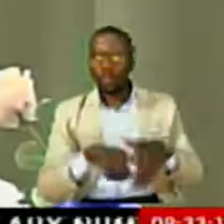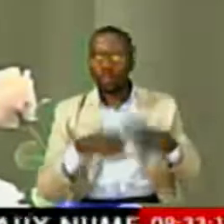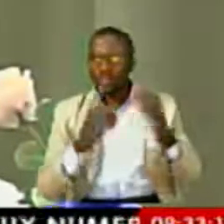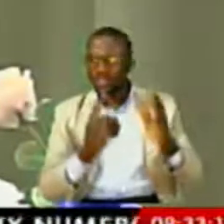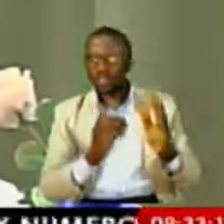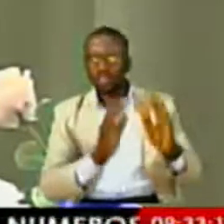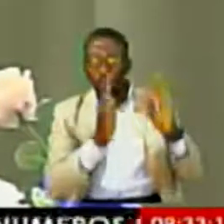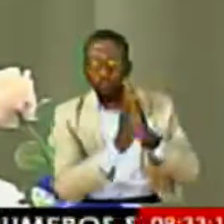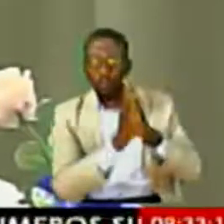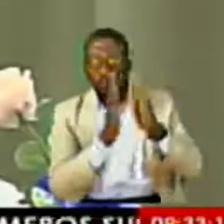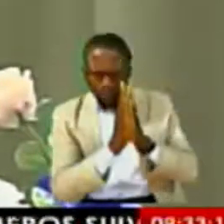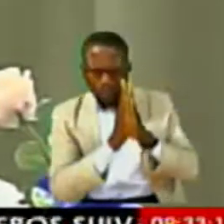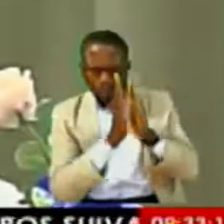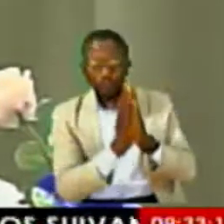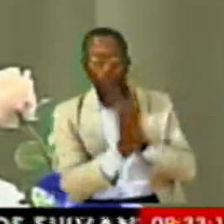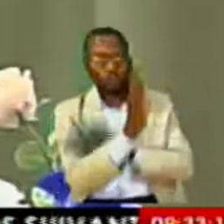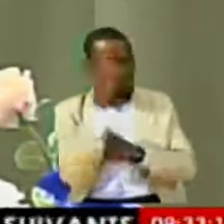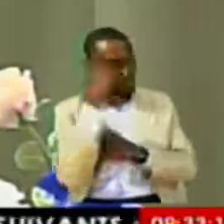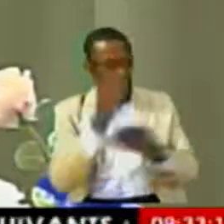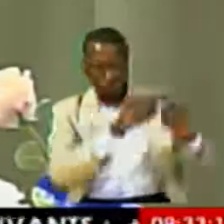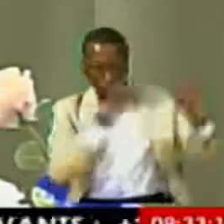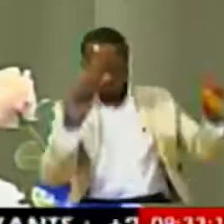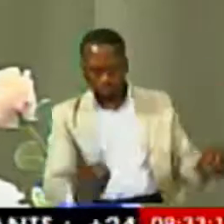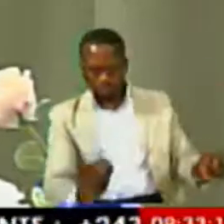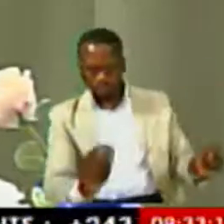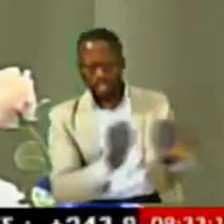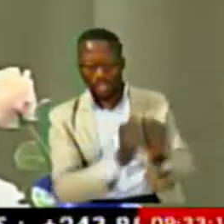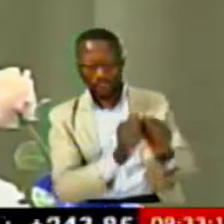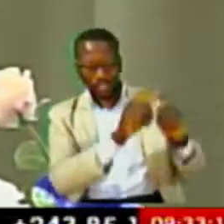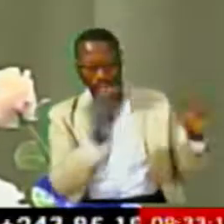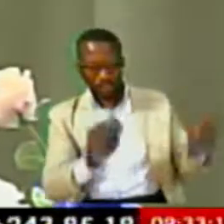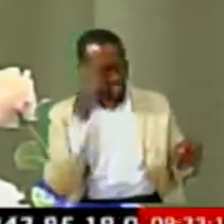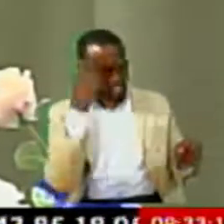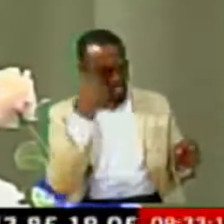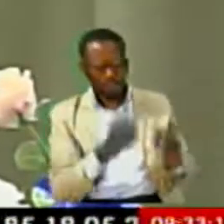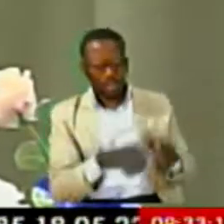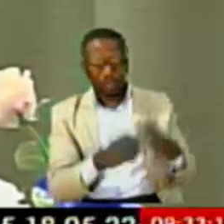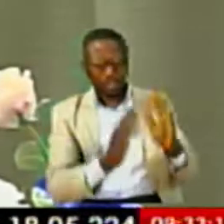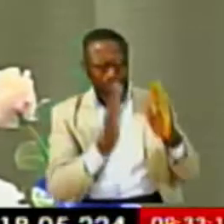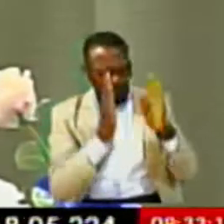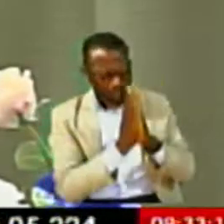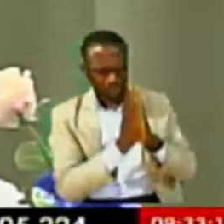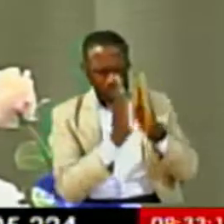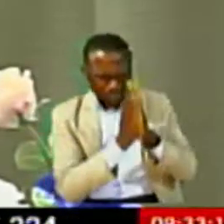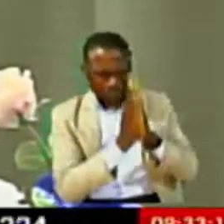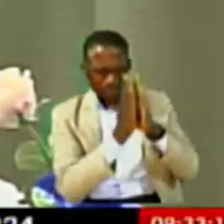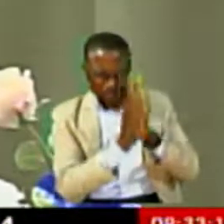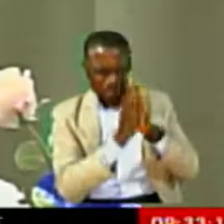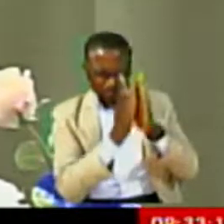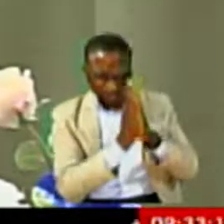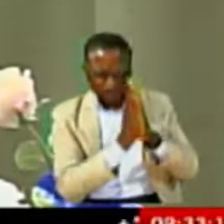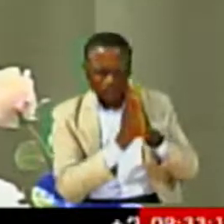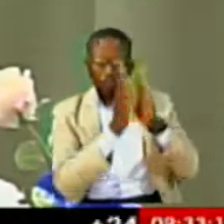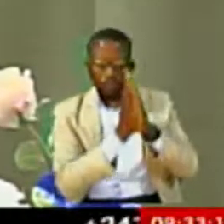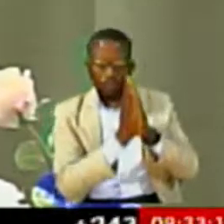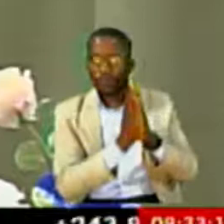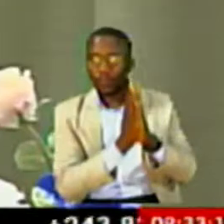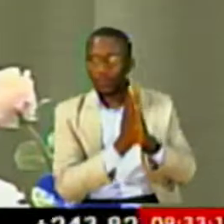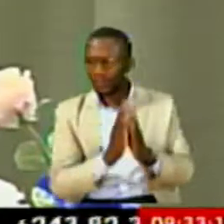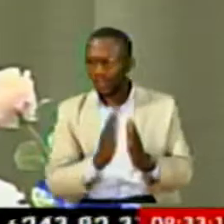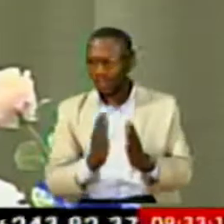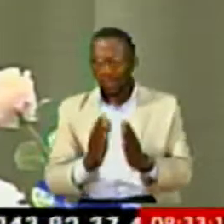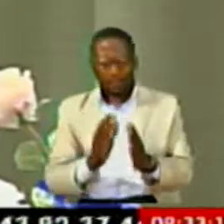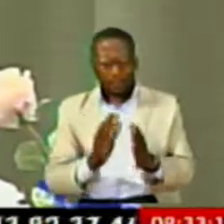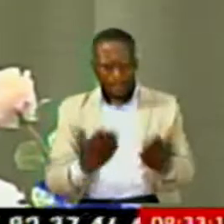Dieu. You can start first by calling the name of your God. Ils ont commencé à prier. They started praying. Élie leur avait dit, Elijah